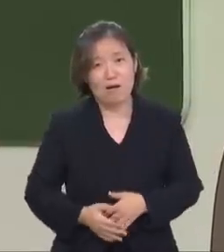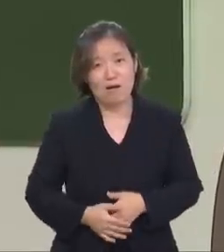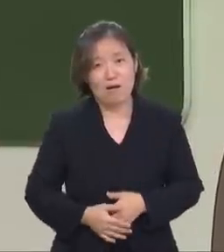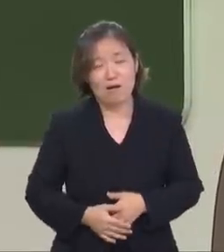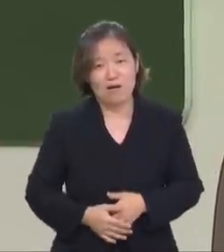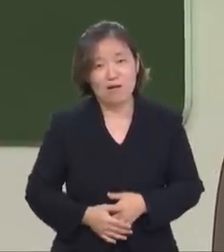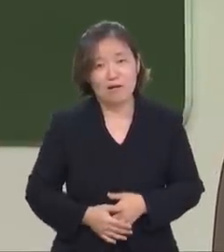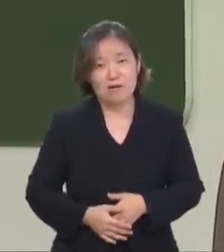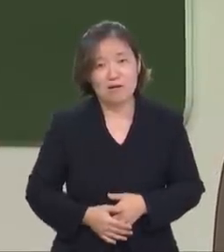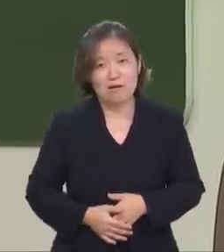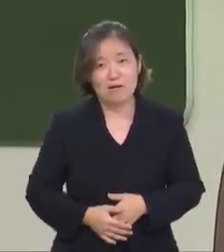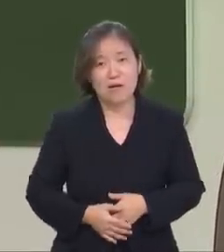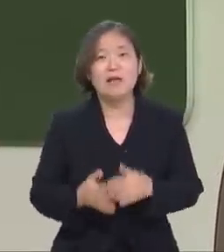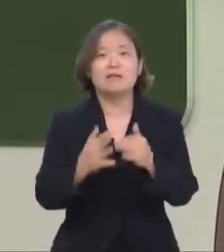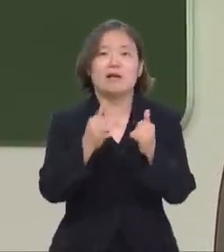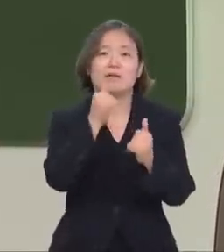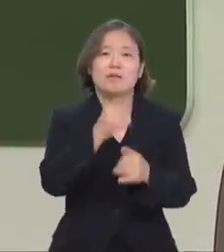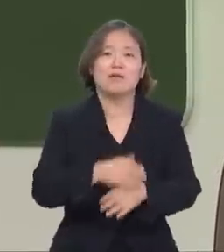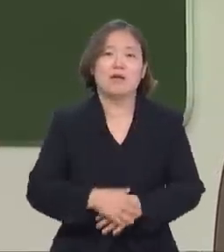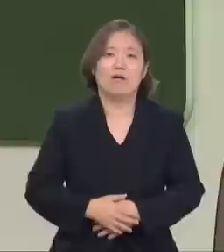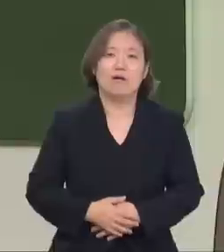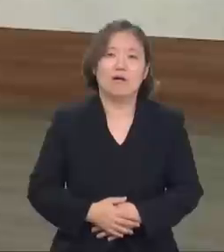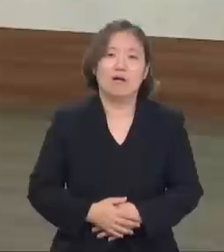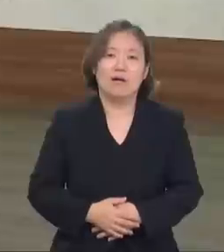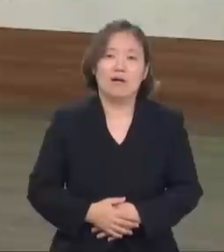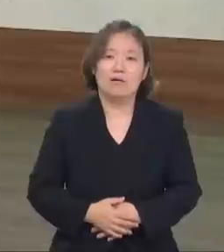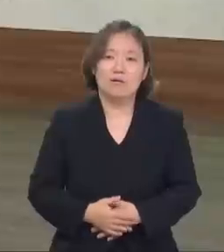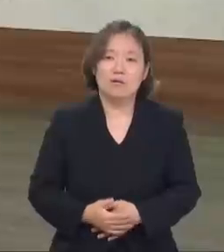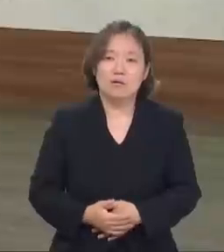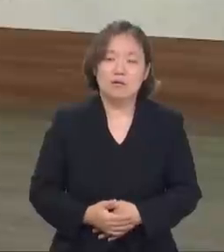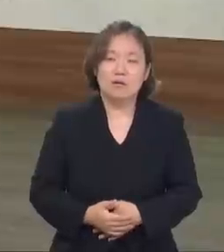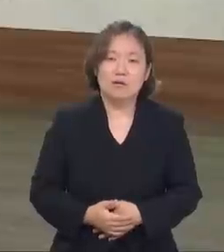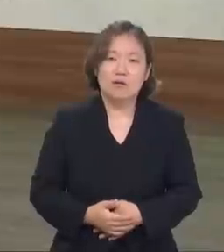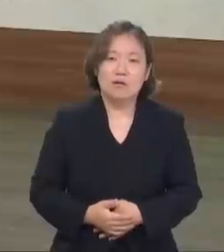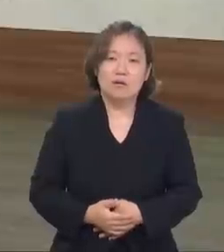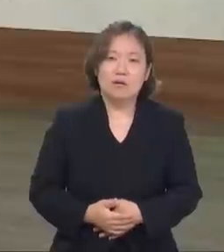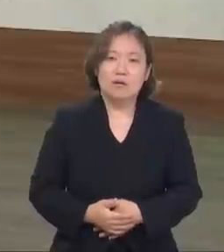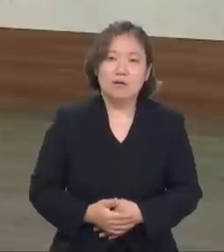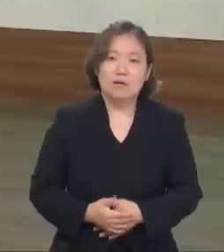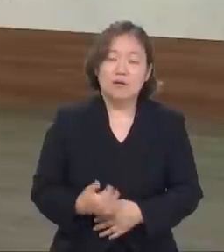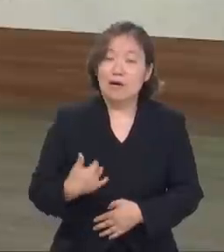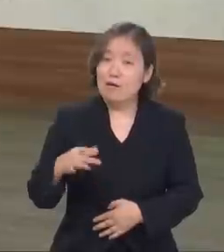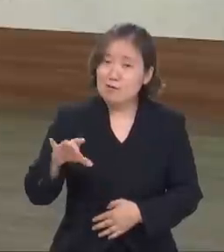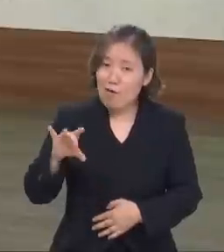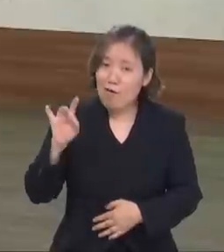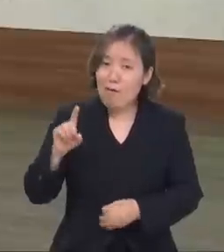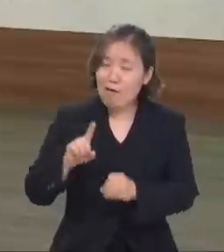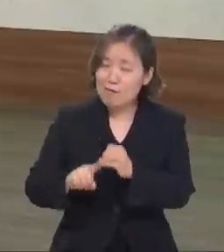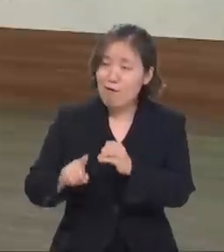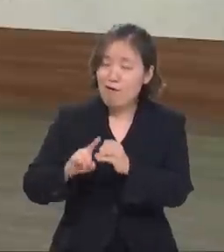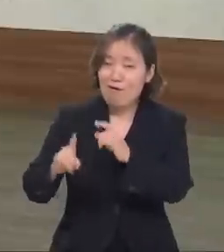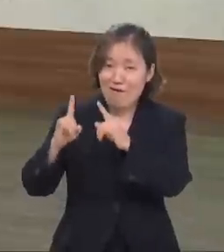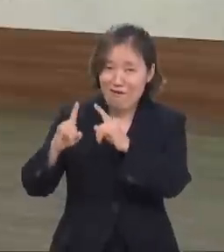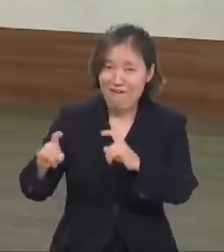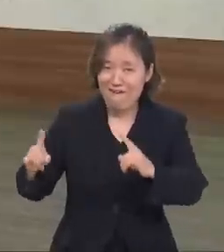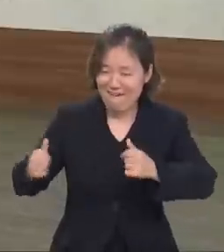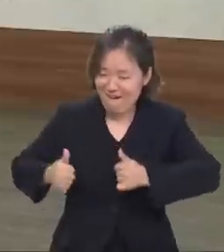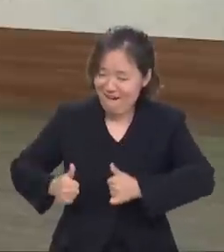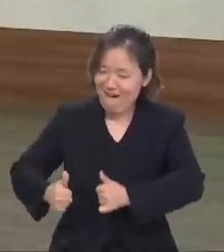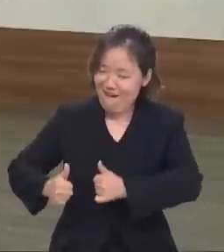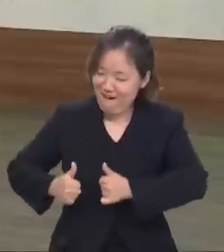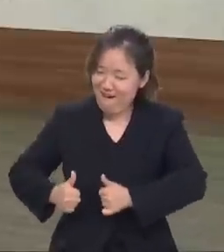나오는 분들도 계시잖아요 그리고 처음에는 절에 그 누구보다도 열심히 다니시고